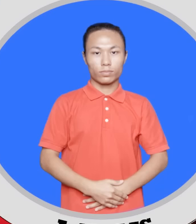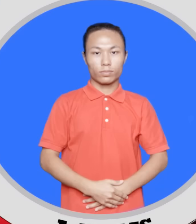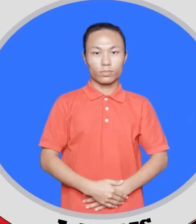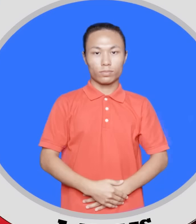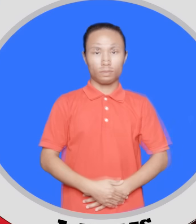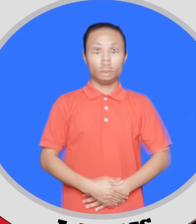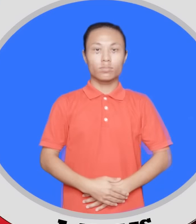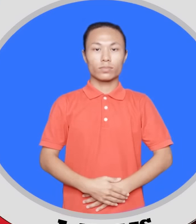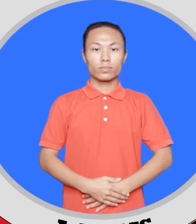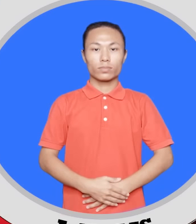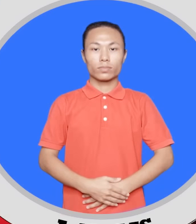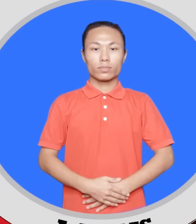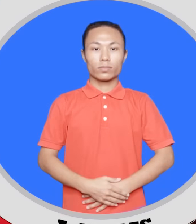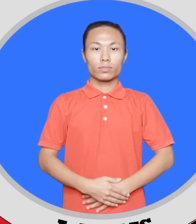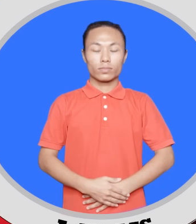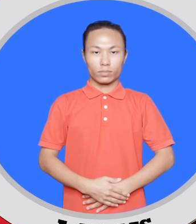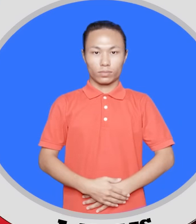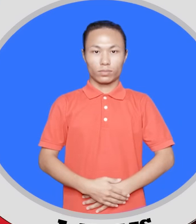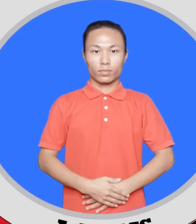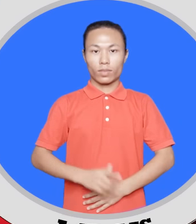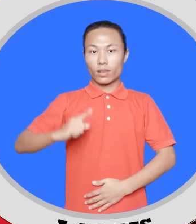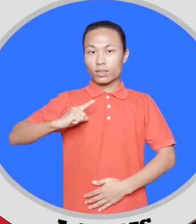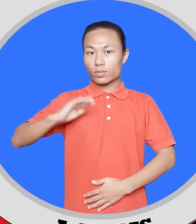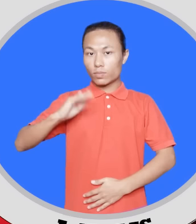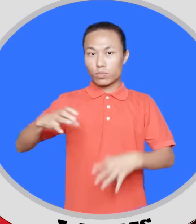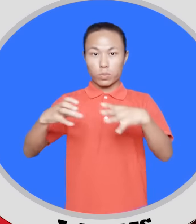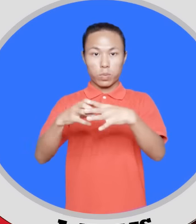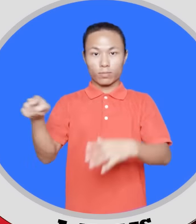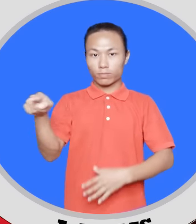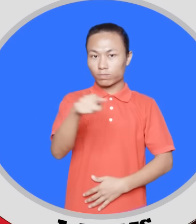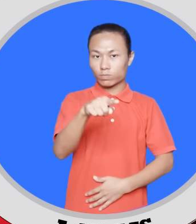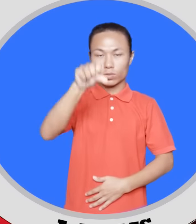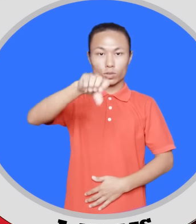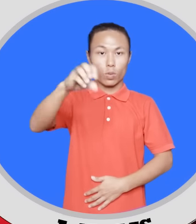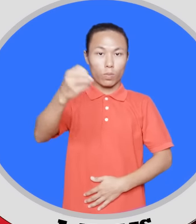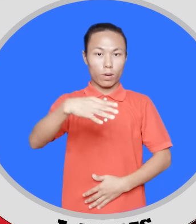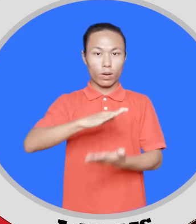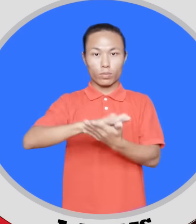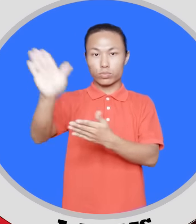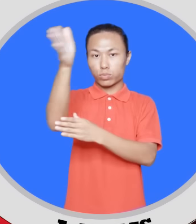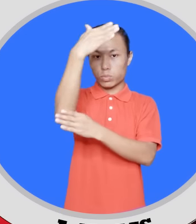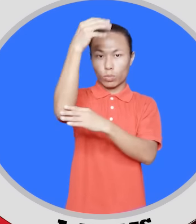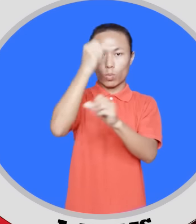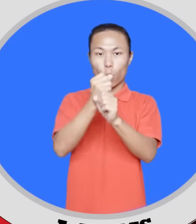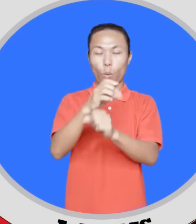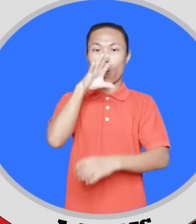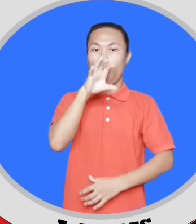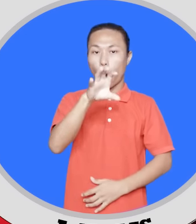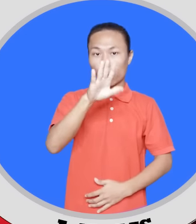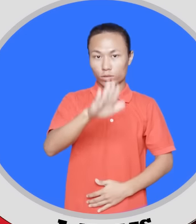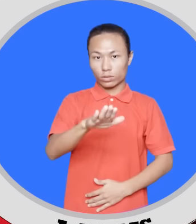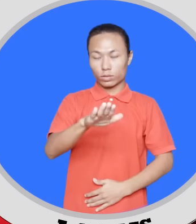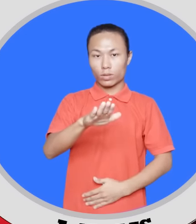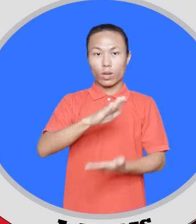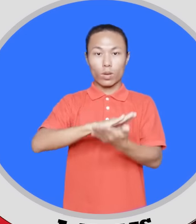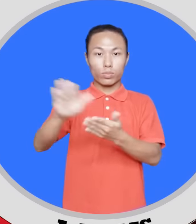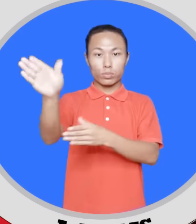ခဲ့တယ်လို့ဆိုပါရယ်အကြမ်းဖက်စစ်ကောင်စီရဲ့လက်ကျန်တပ်စခန်းတွေကိုအများဆုံးလက်နက်ချအလင်းဝင်ကြဖို့နဲ့လက်နက်ချအလ